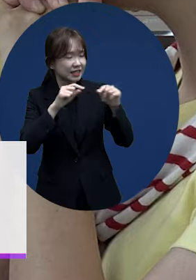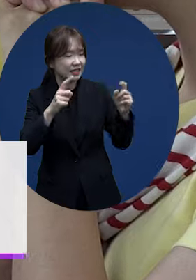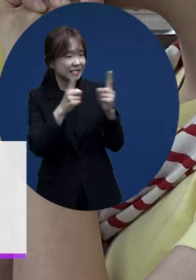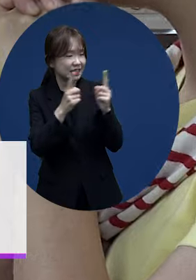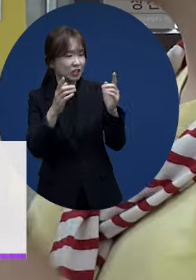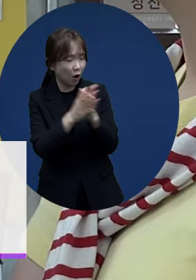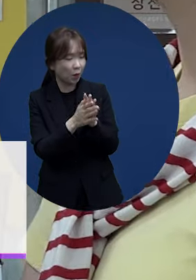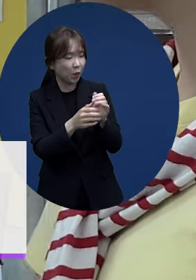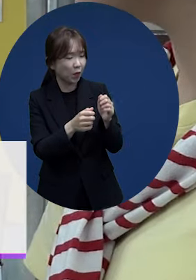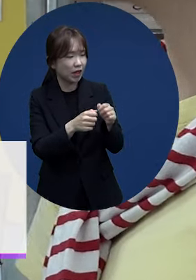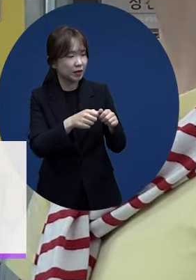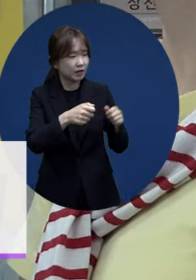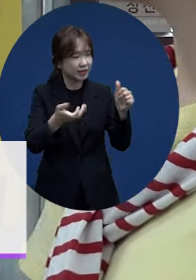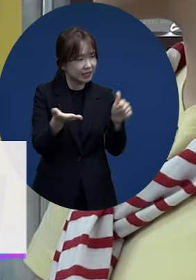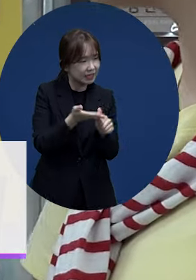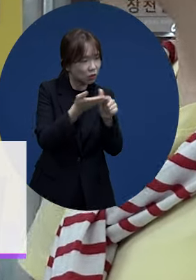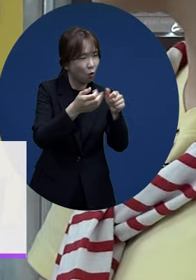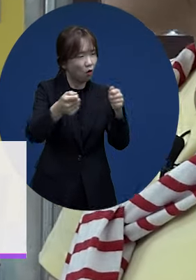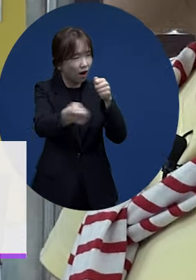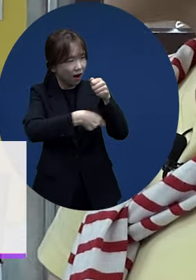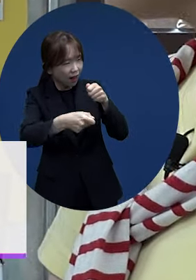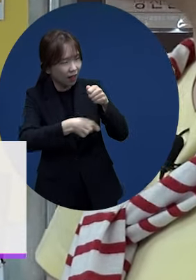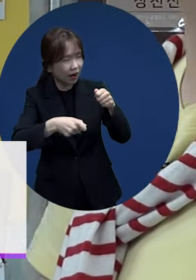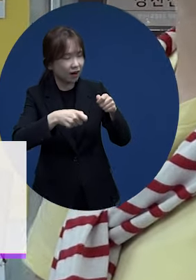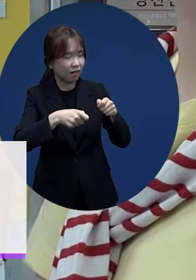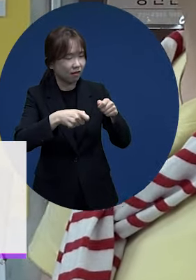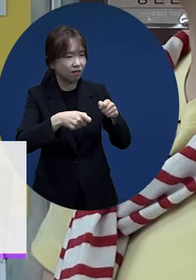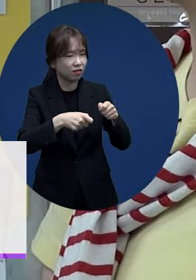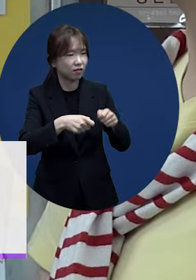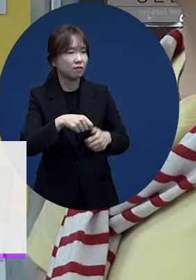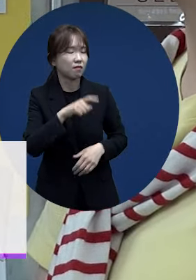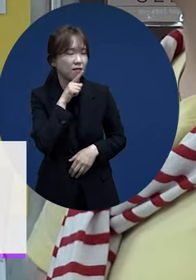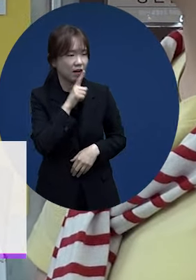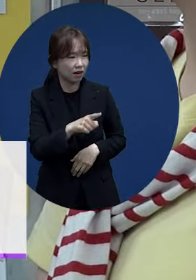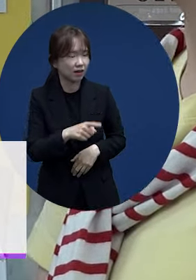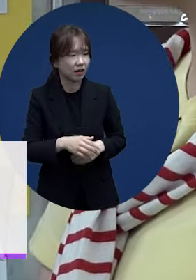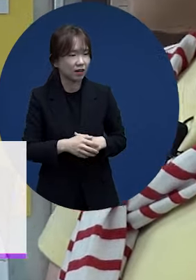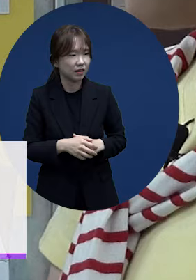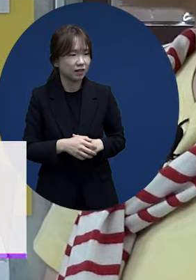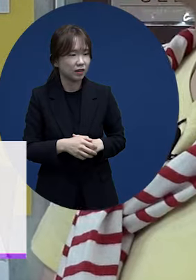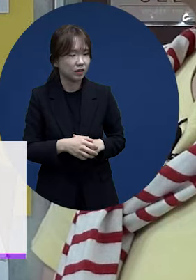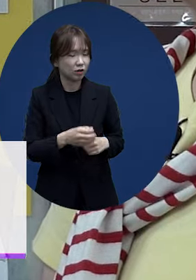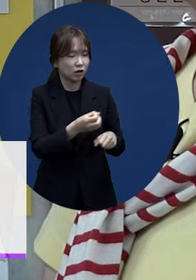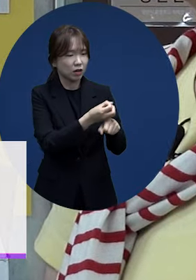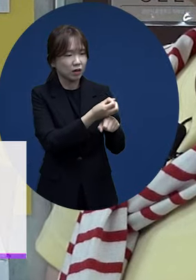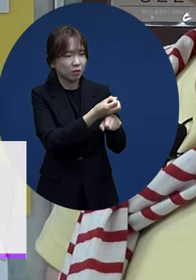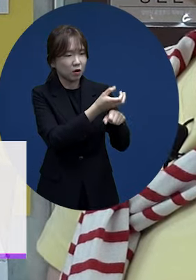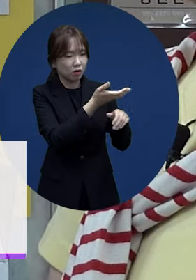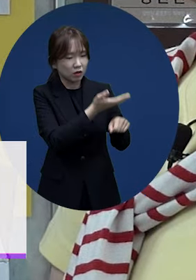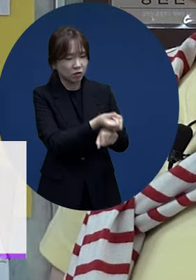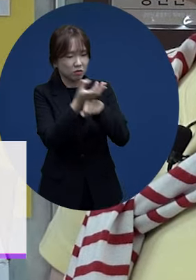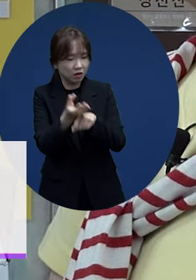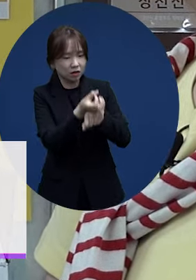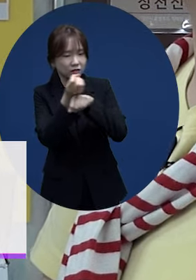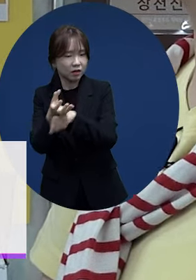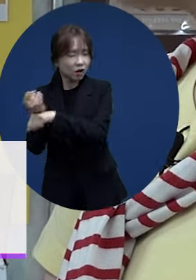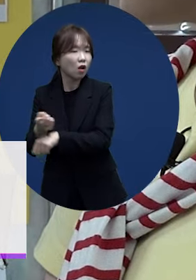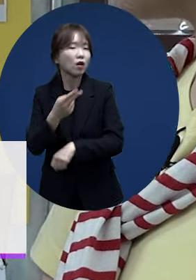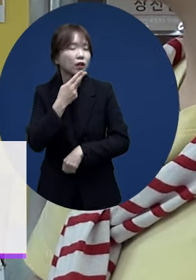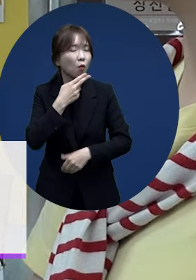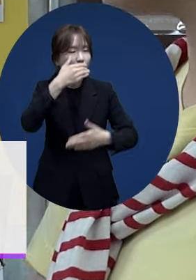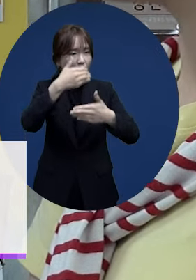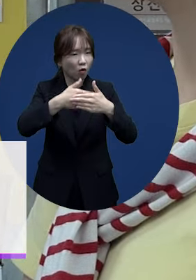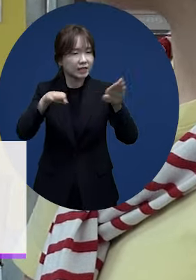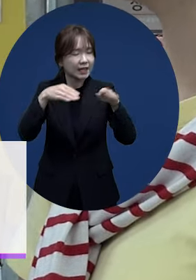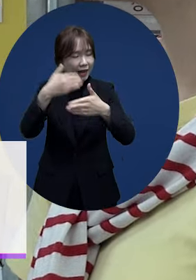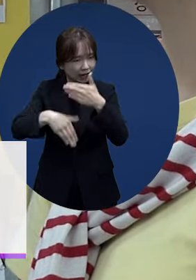지역 생산품을 지역민이 소비하는 이 장기간 수송 거리가 없고 농가들이 신선한 것을